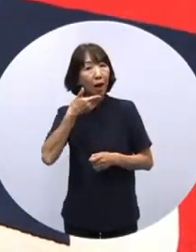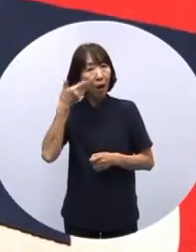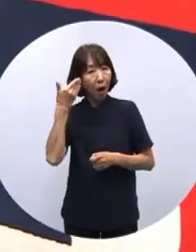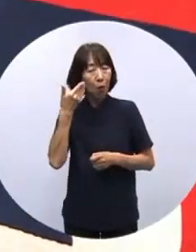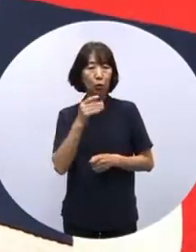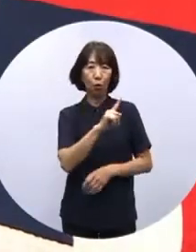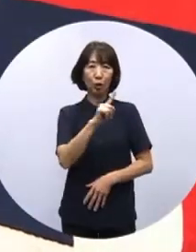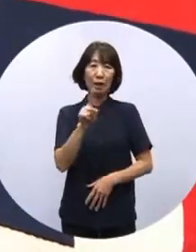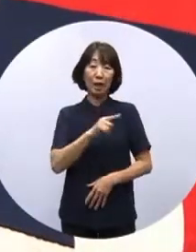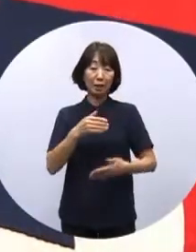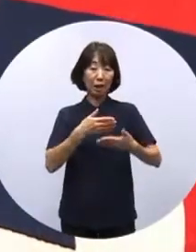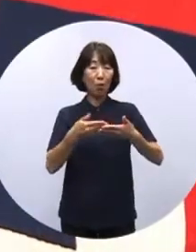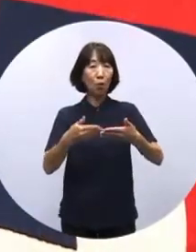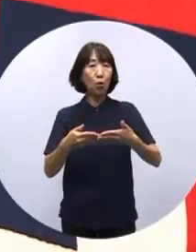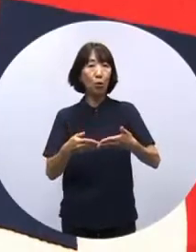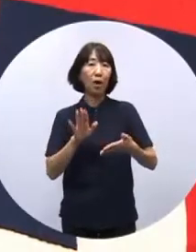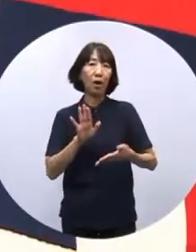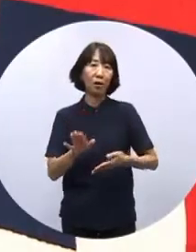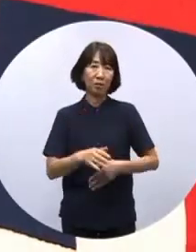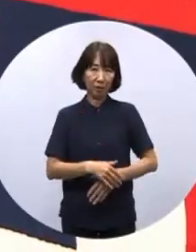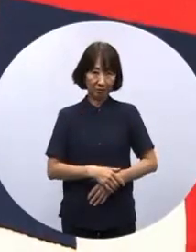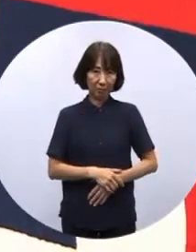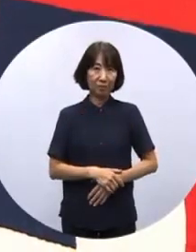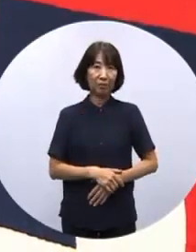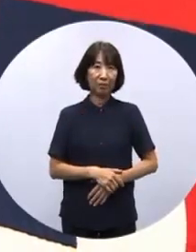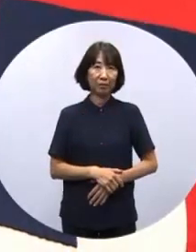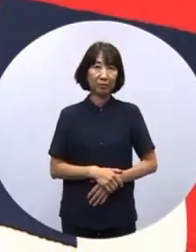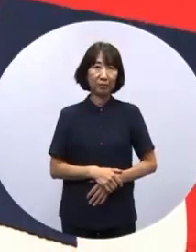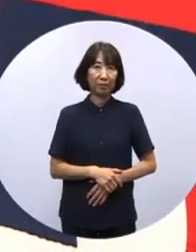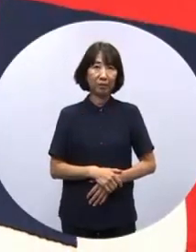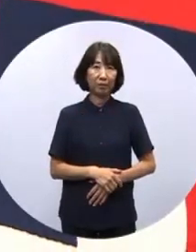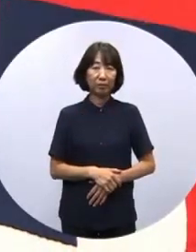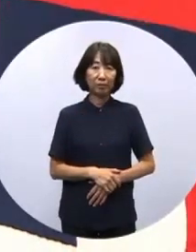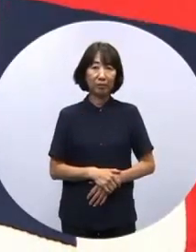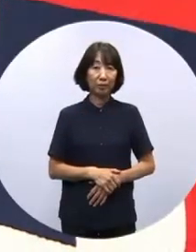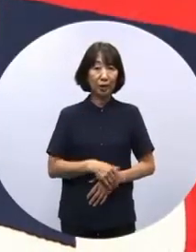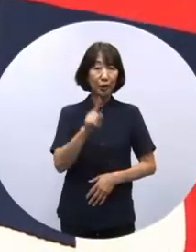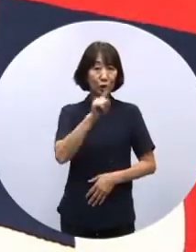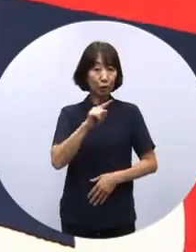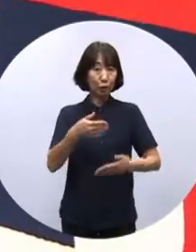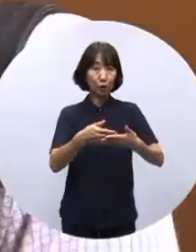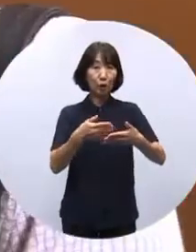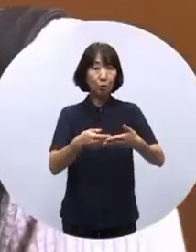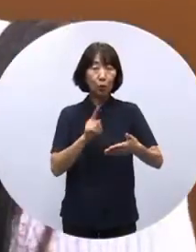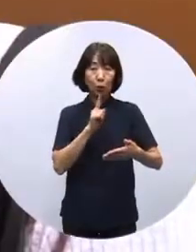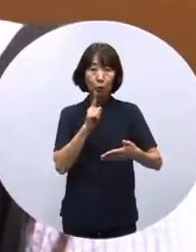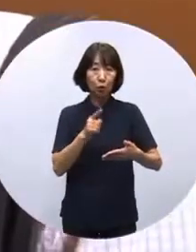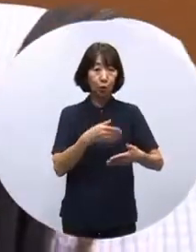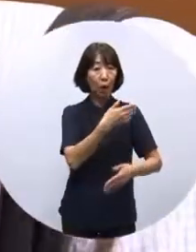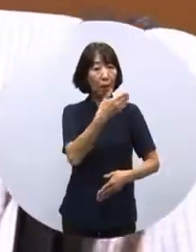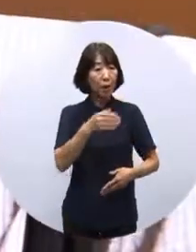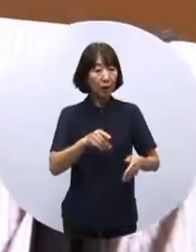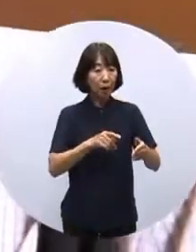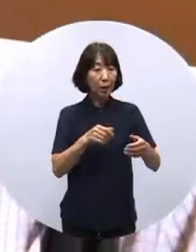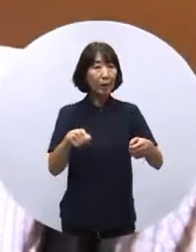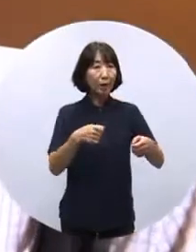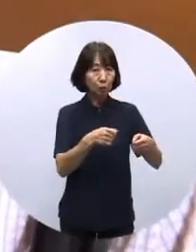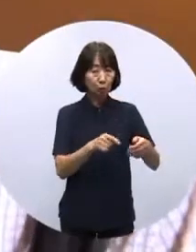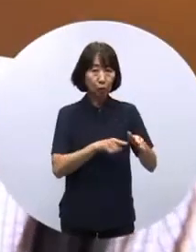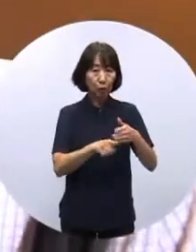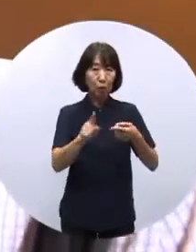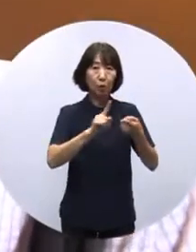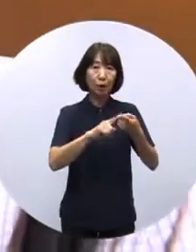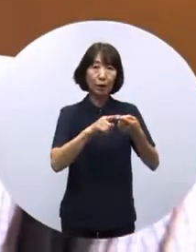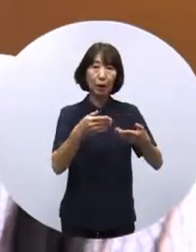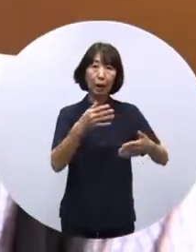のギザギザ模様が施されています。 ジグザグ模様というのはアメリカンキルトの代表